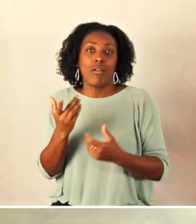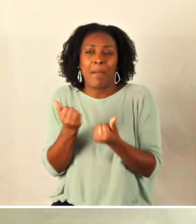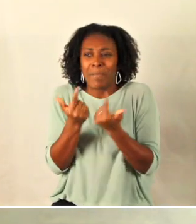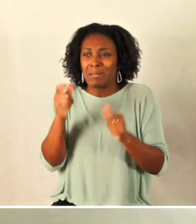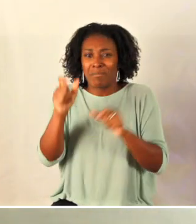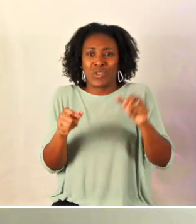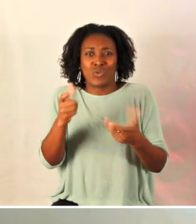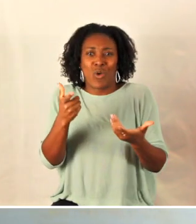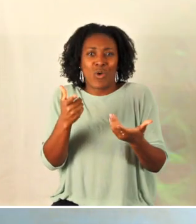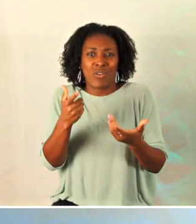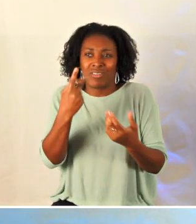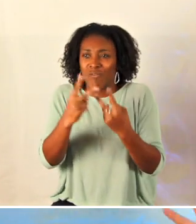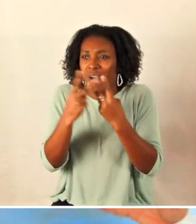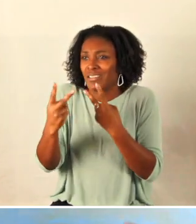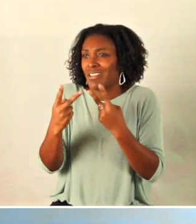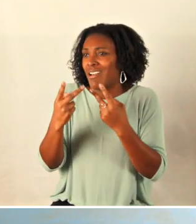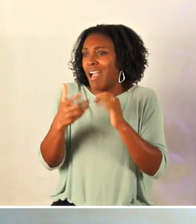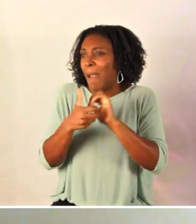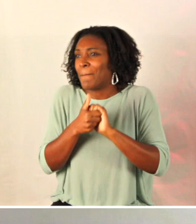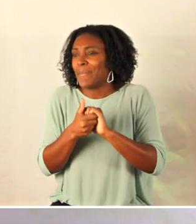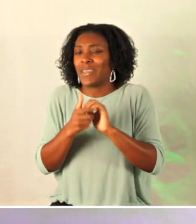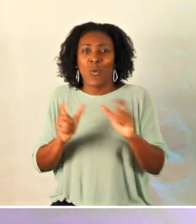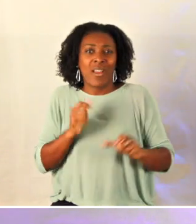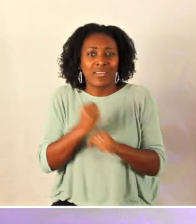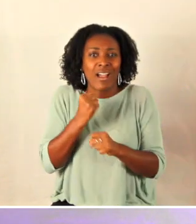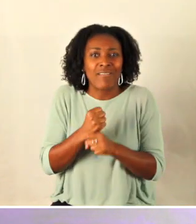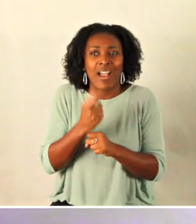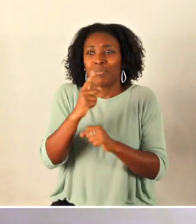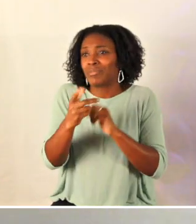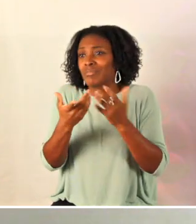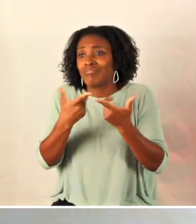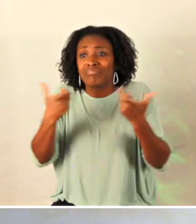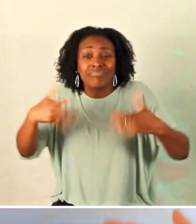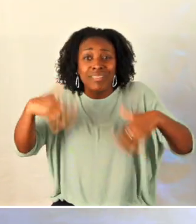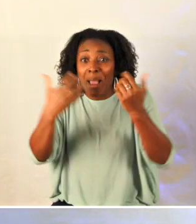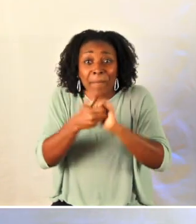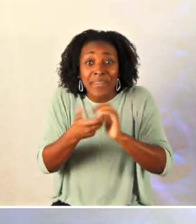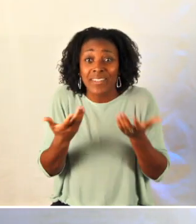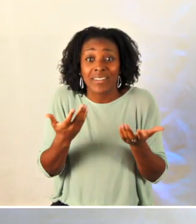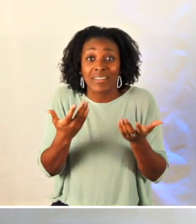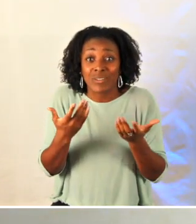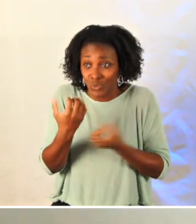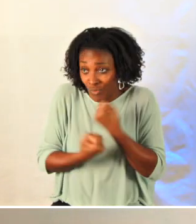personnes autour de toi, tes voisins, tes voisines, tes collègues de boulot, tes amis, ceux qui vont à l'école avec